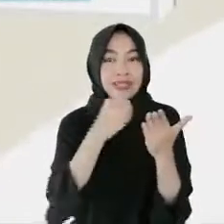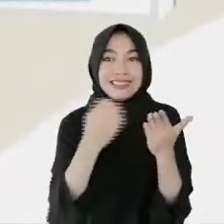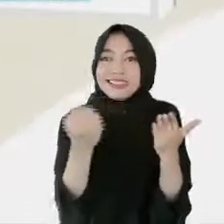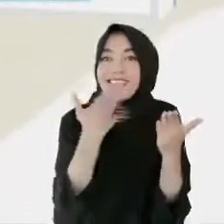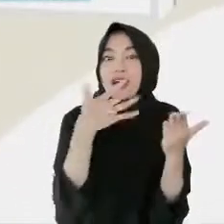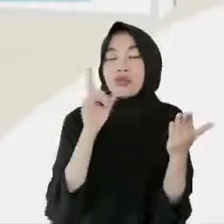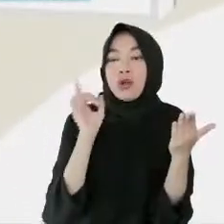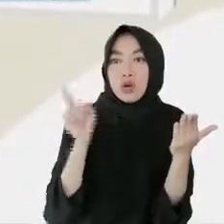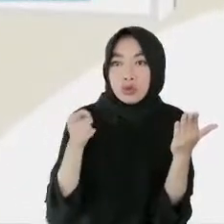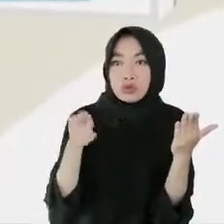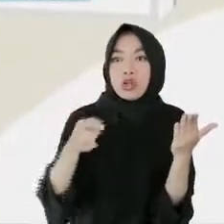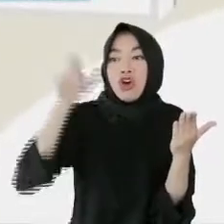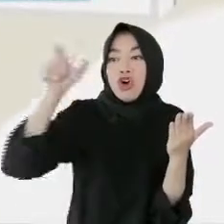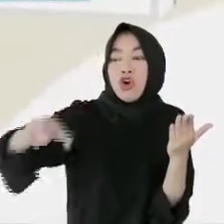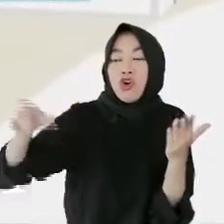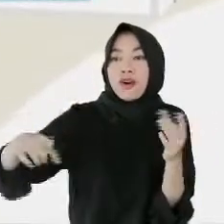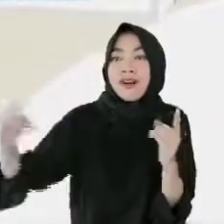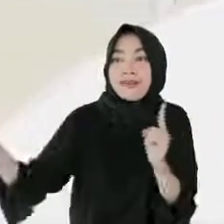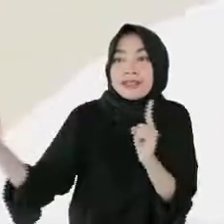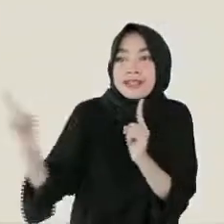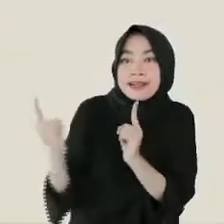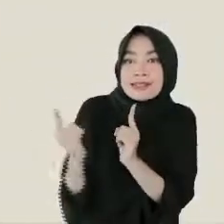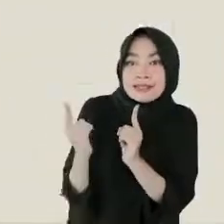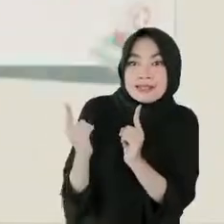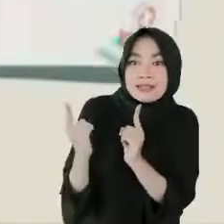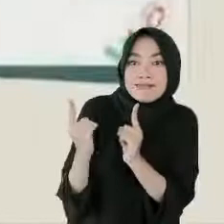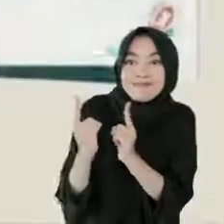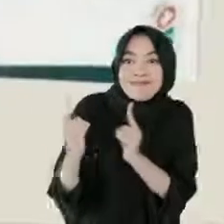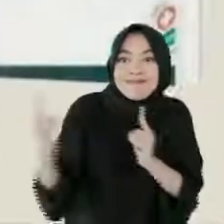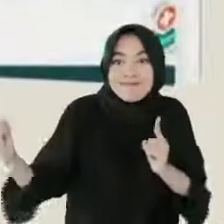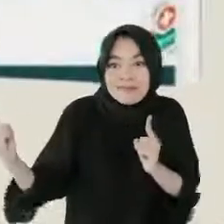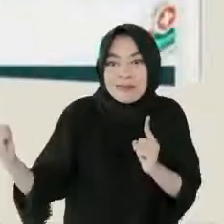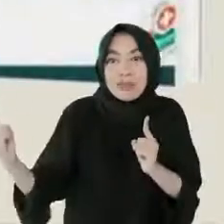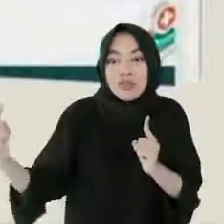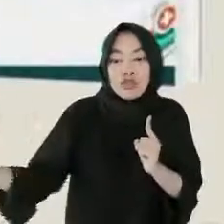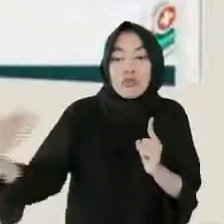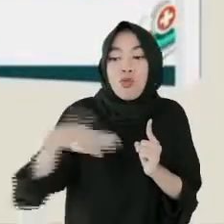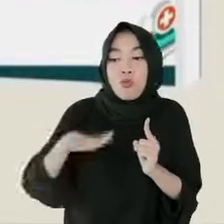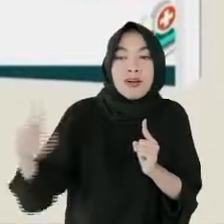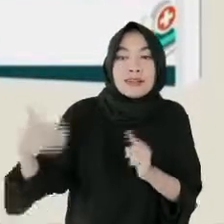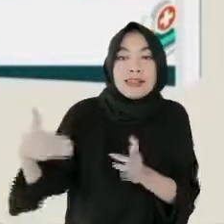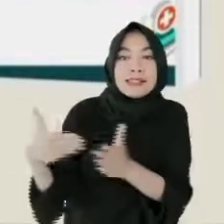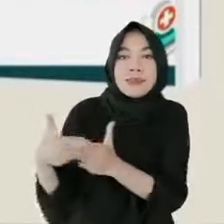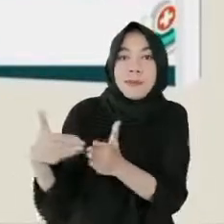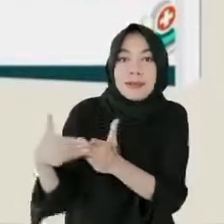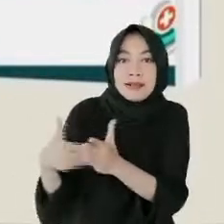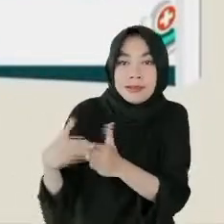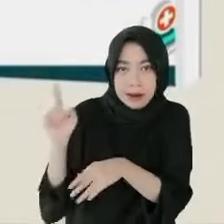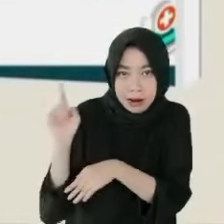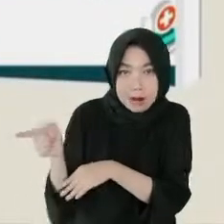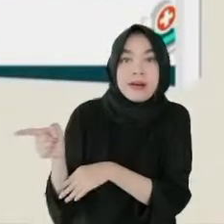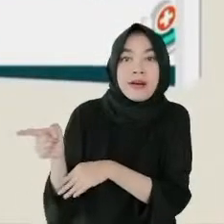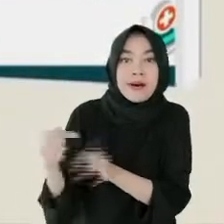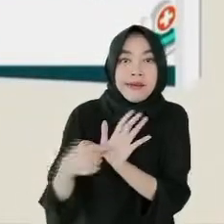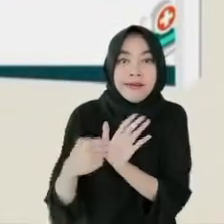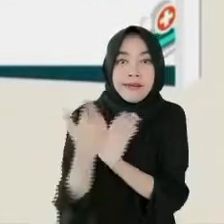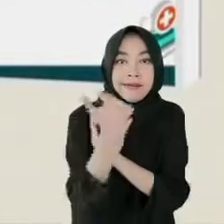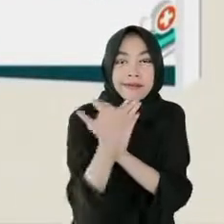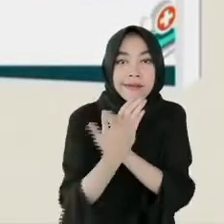pembatasan interaksi dan mobilitas dalis dari seluruh pihak yang terlibat nah ini